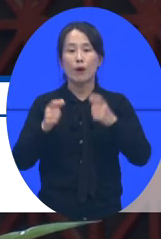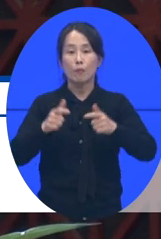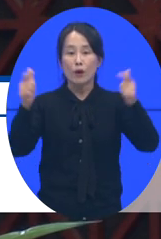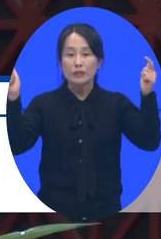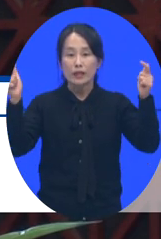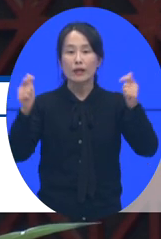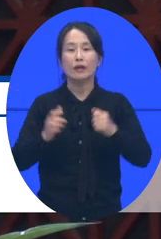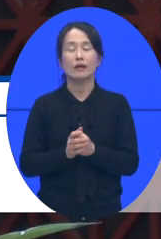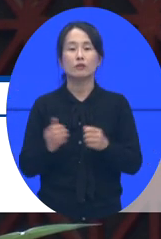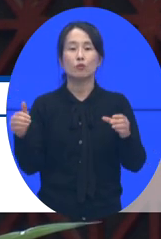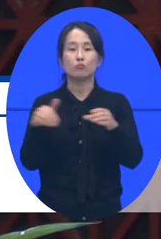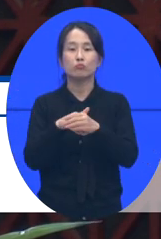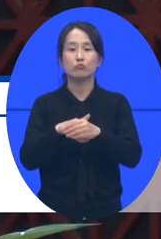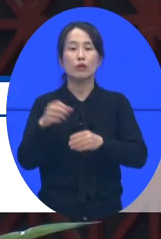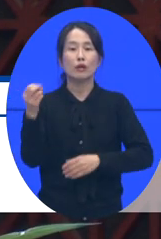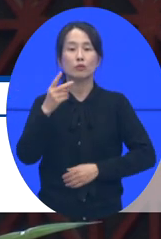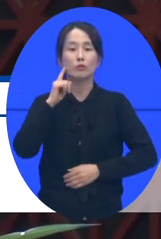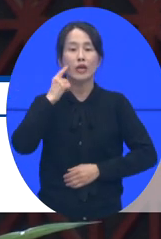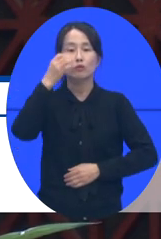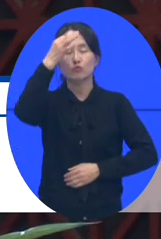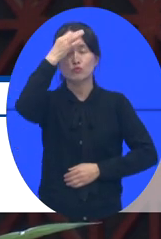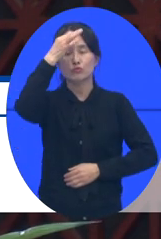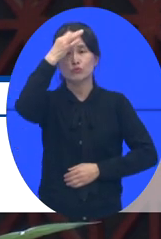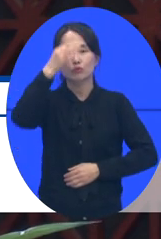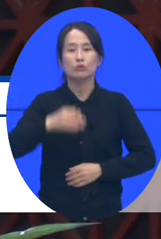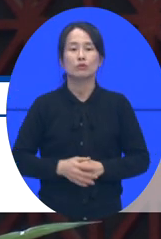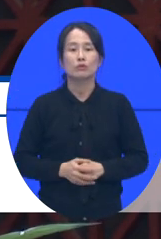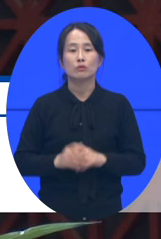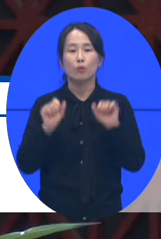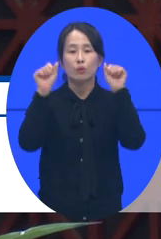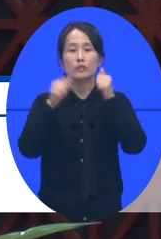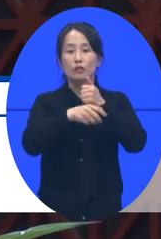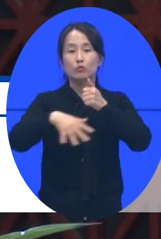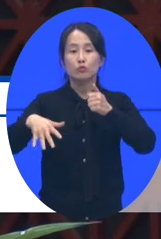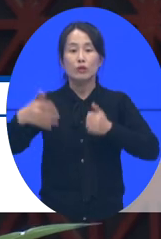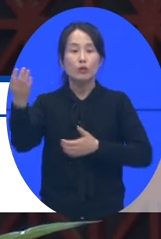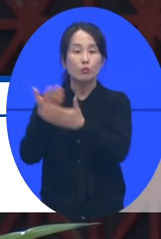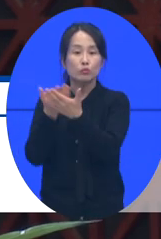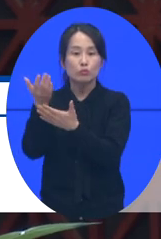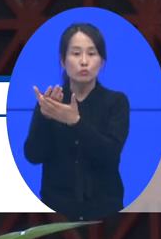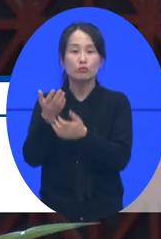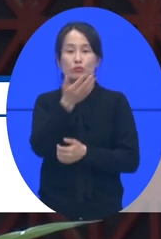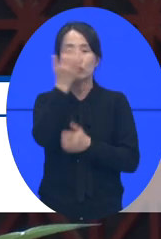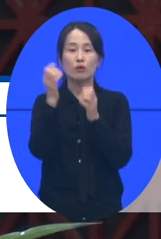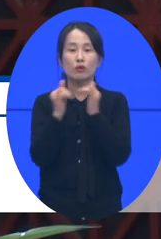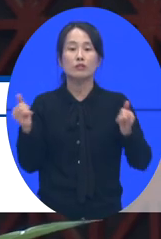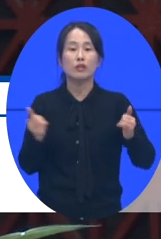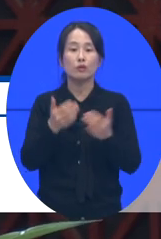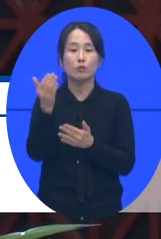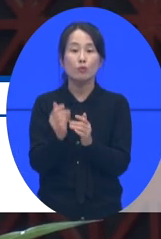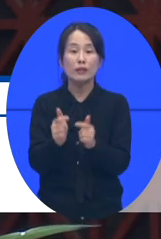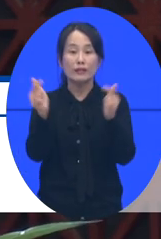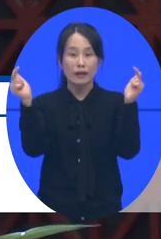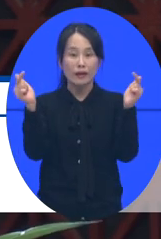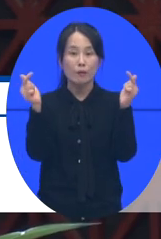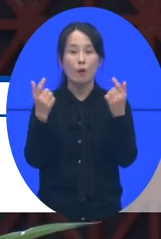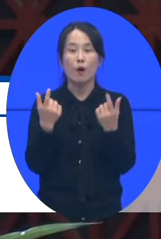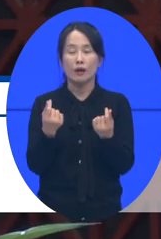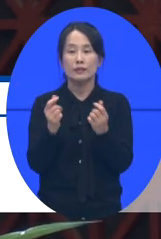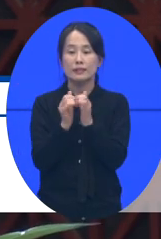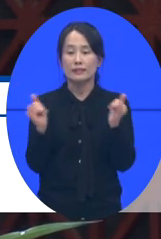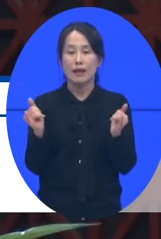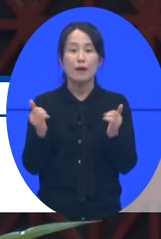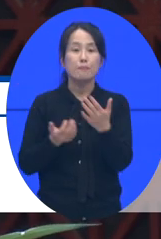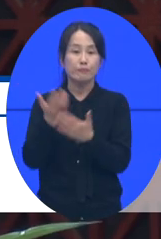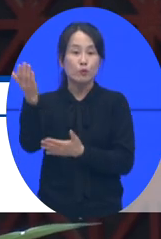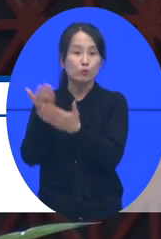관광 확대, 또 문화와 예술, 체육의 교류, 청년들의 교류